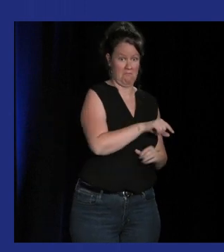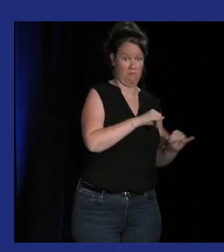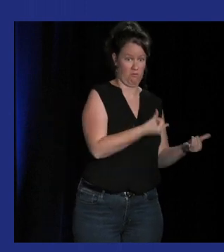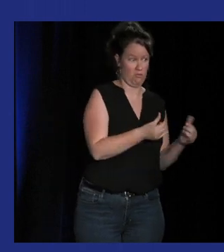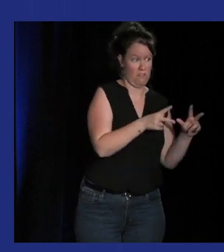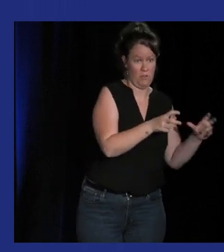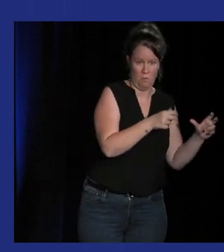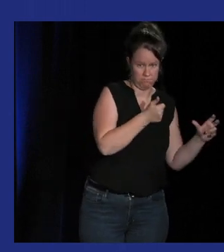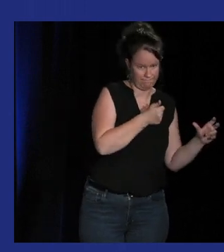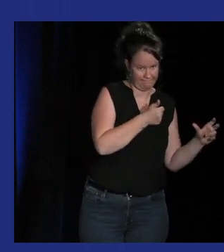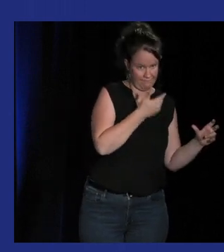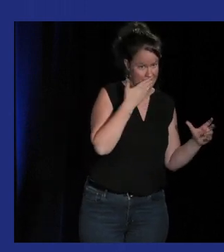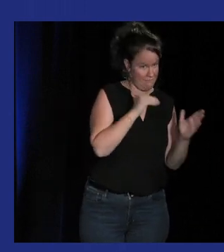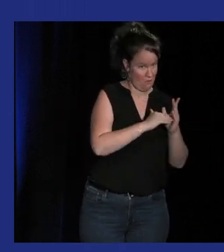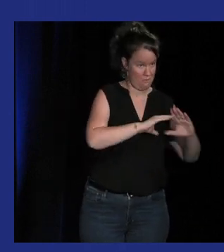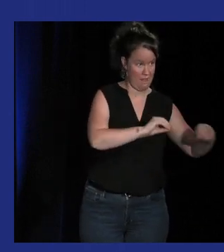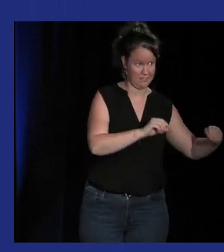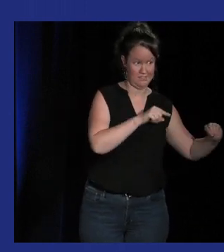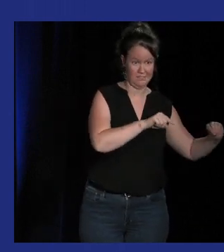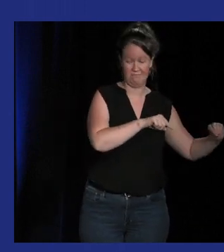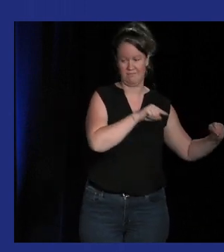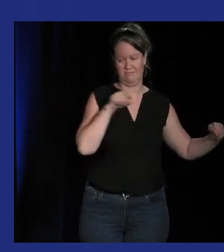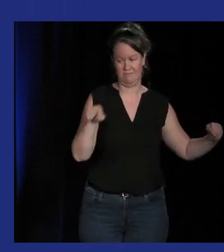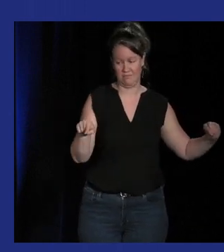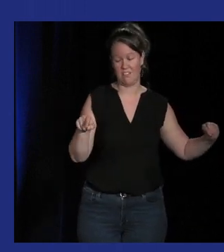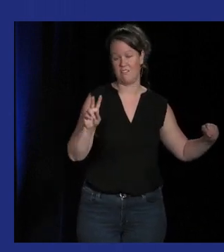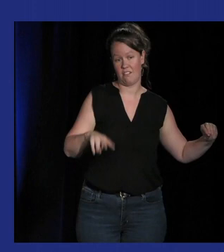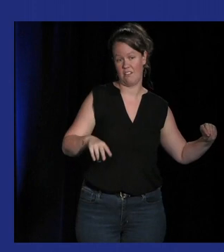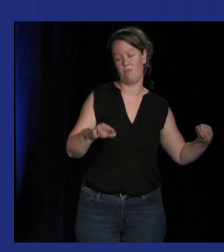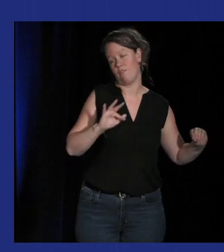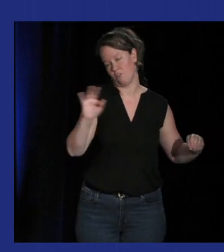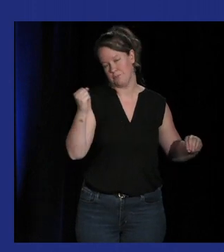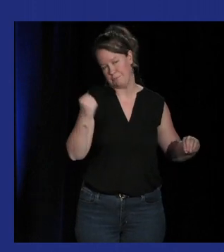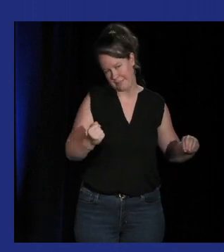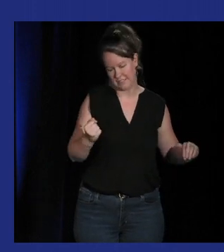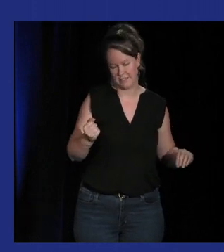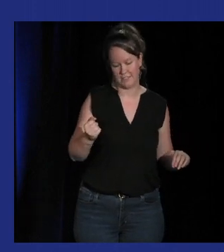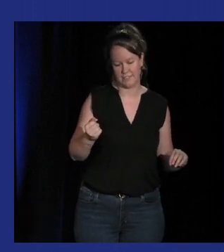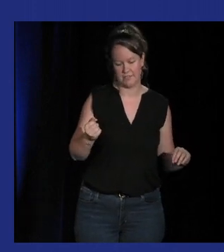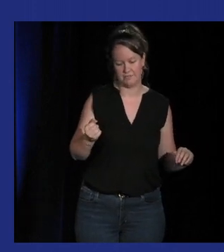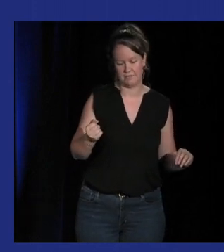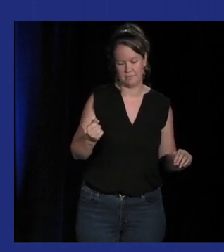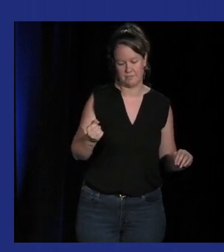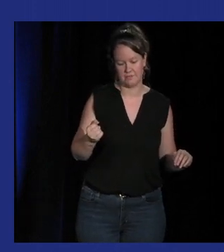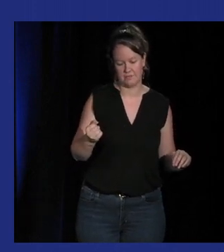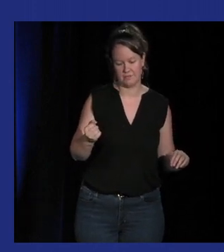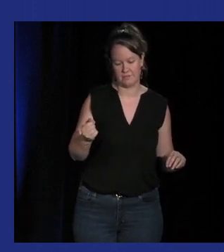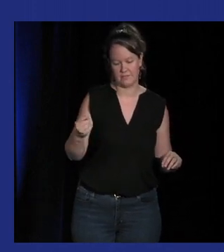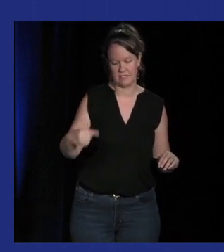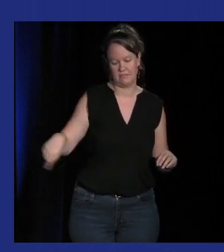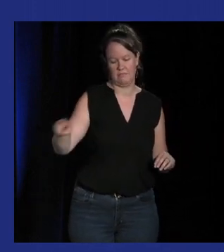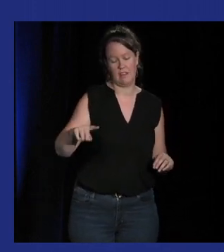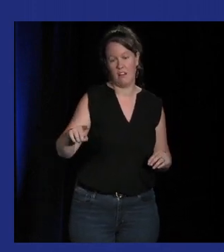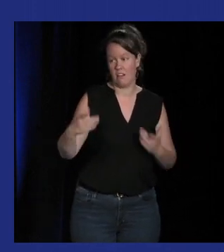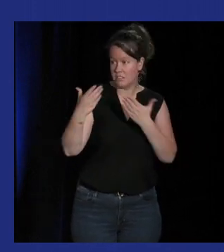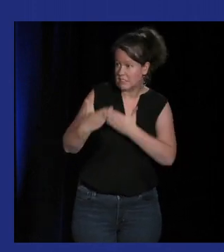surtout en France mais on est vraiment à la fin de la fin où on doit juste courir très très vite pour rattraper